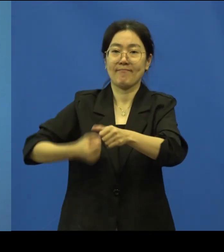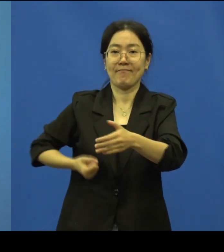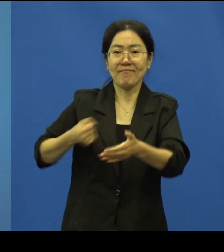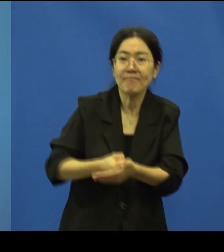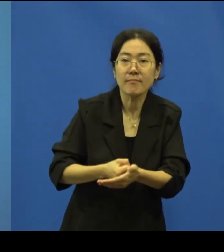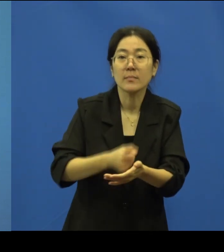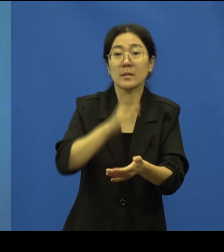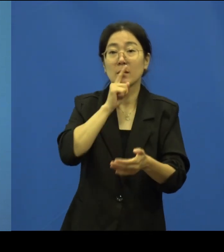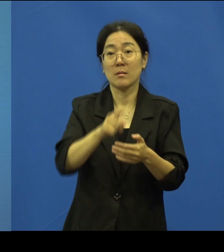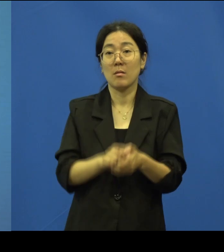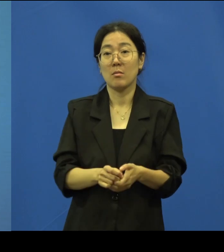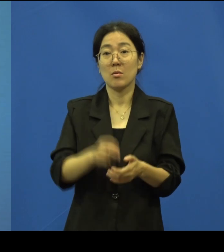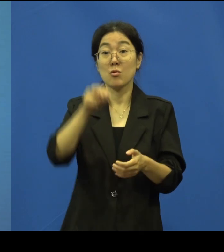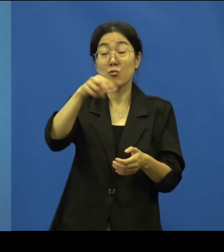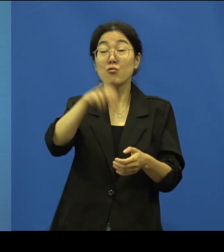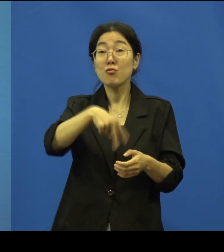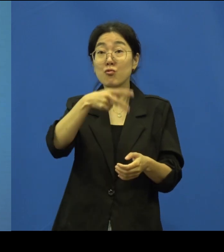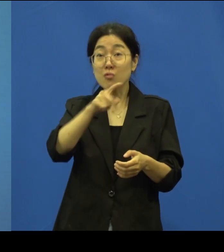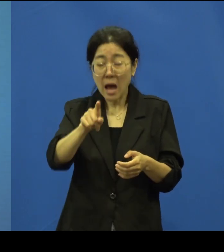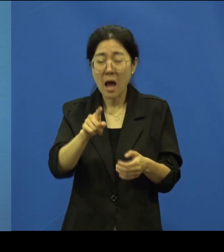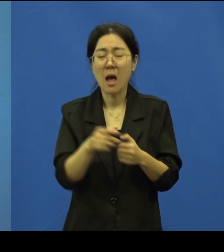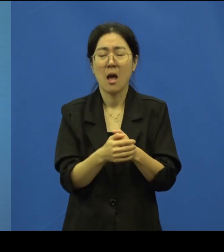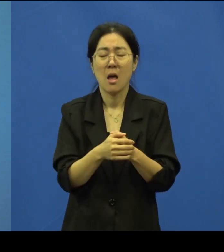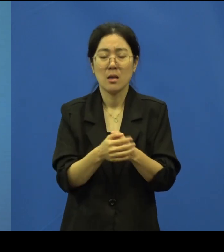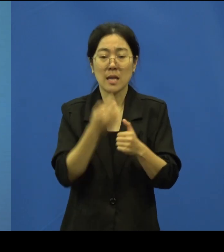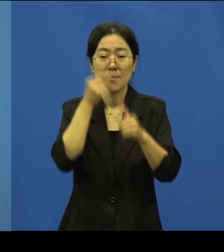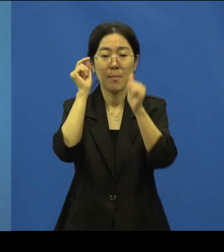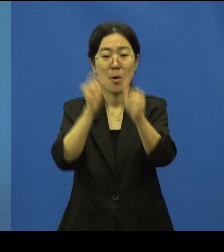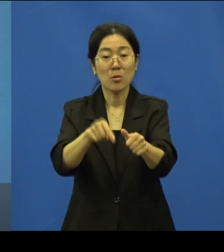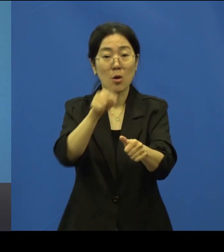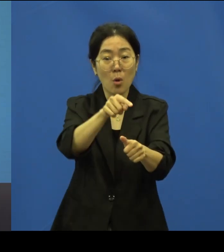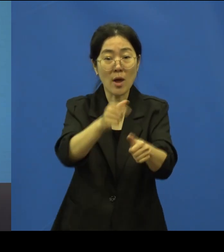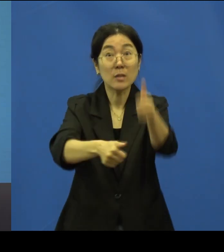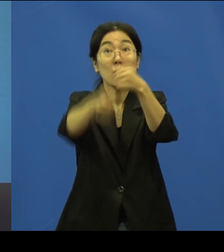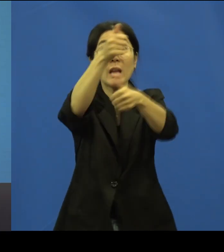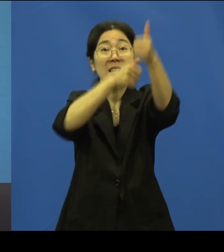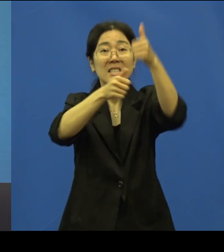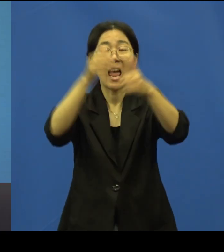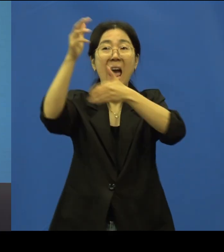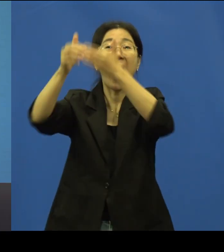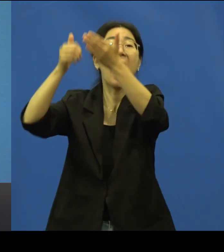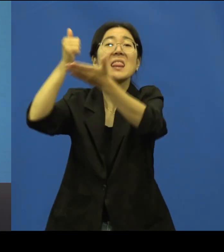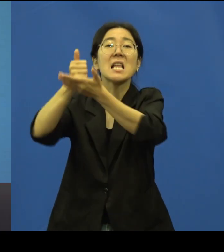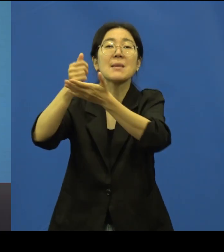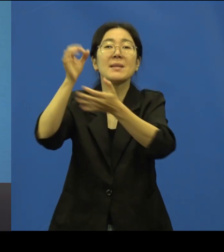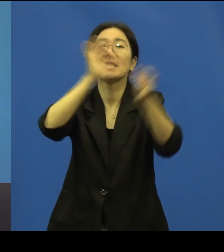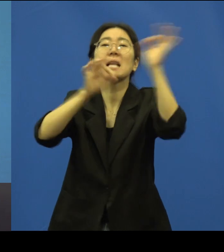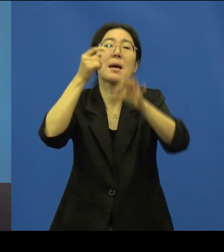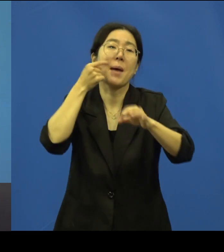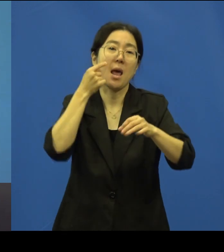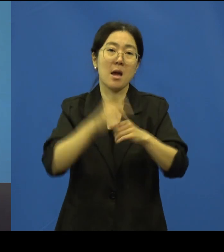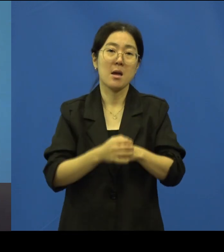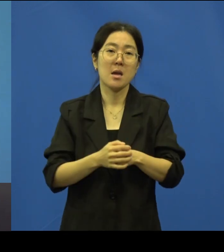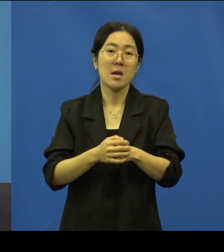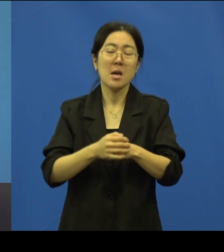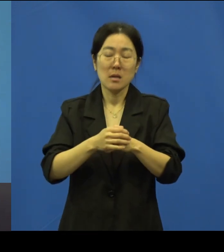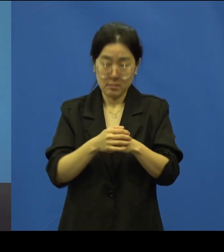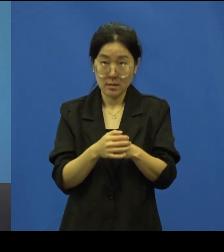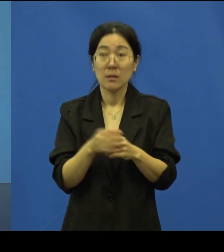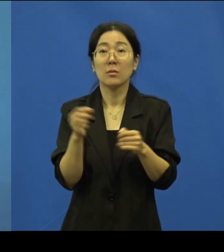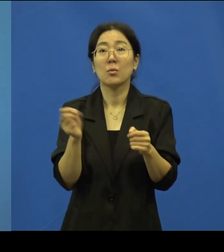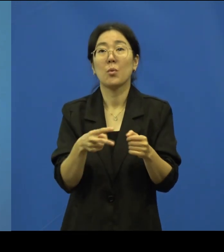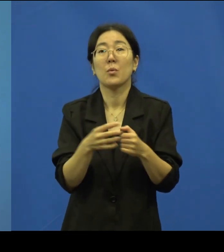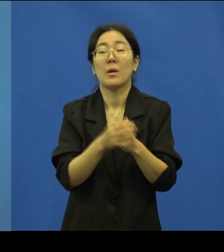유다 사람을 명하여 그 조상들의 하나님 여호와를 찾게 하며 그의 율법과 명령을 행하게 하고, 또 7절